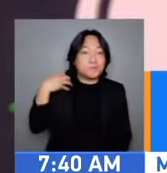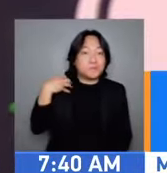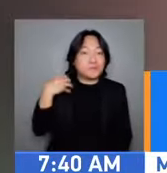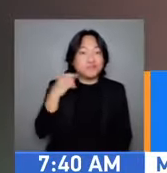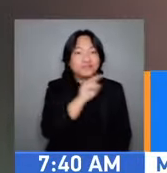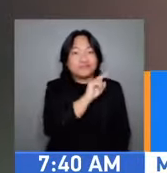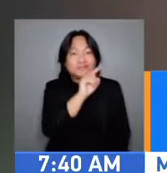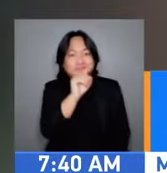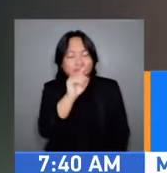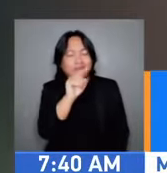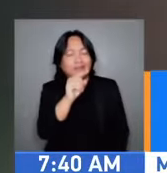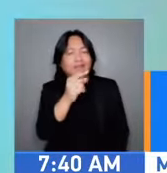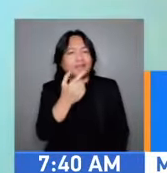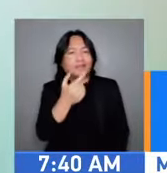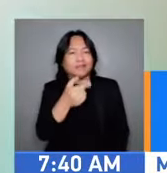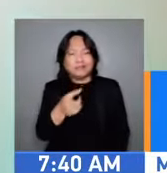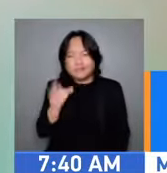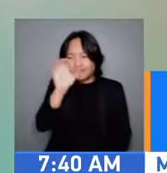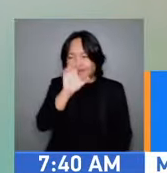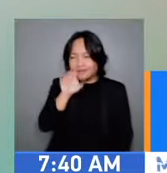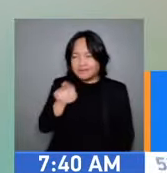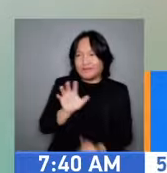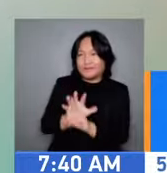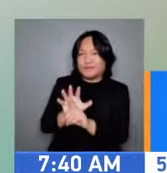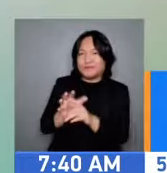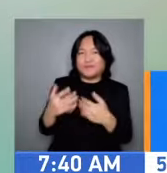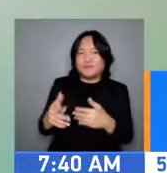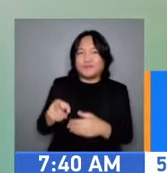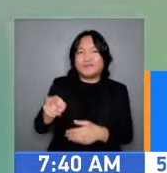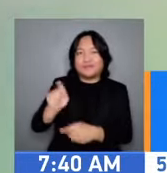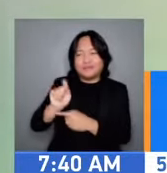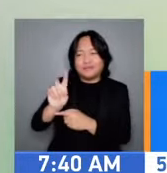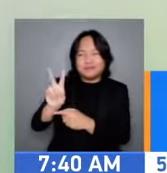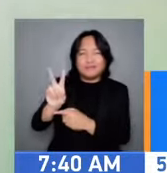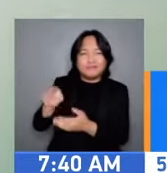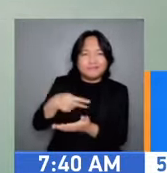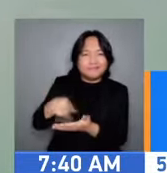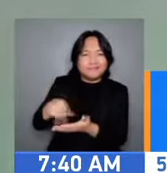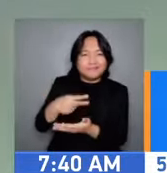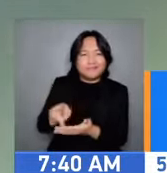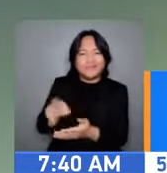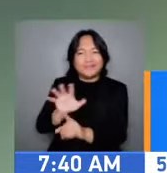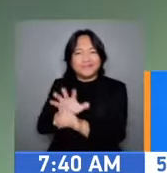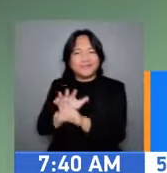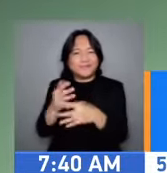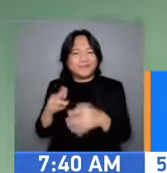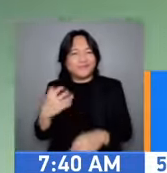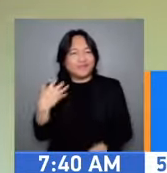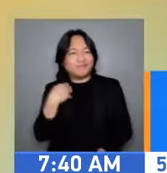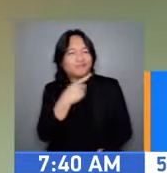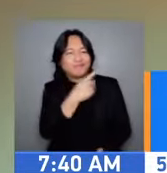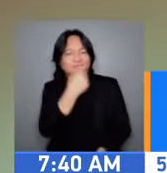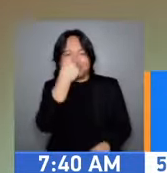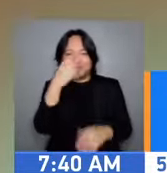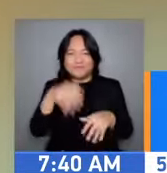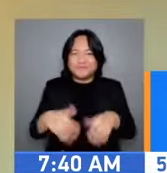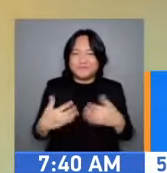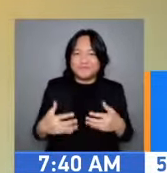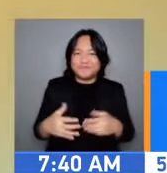an TV personality here in the dancing bus. So do you dance sometimes pag mga stop over sa sayo?